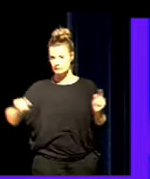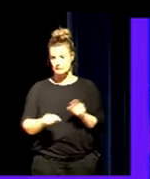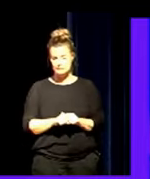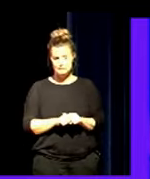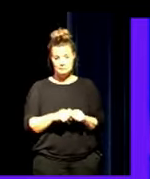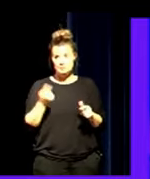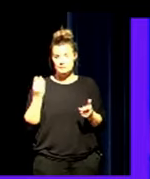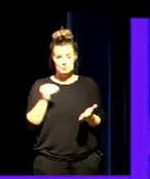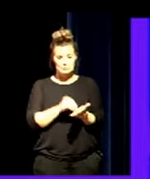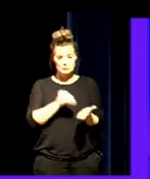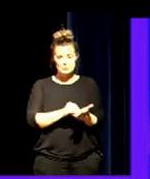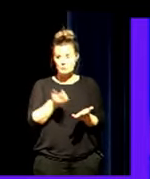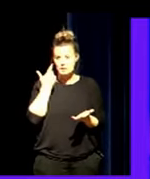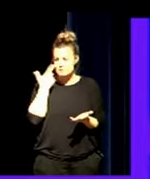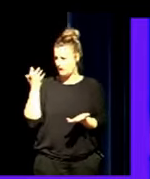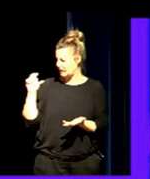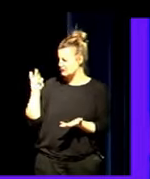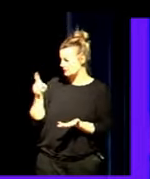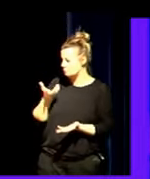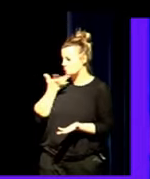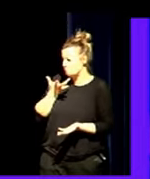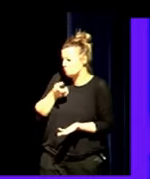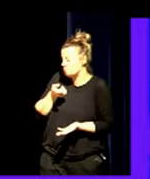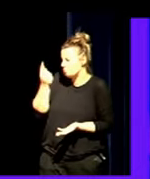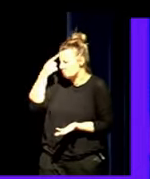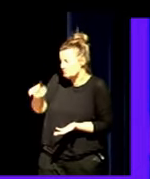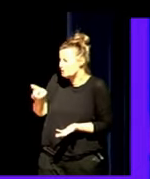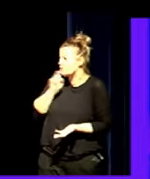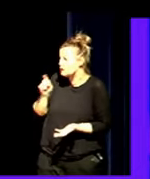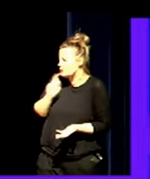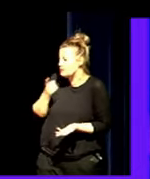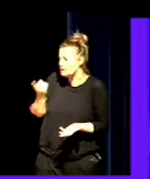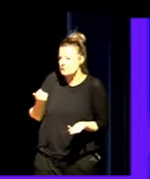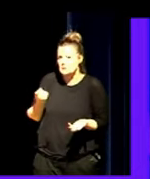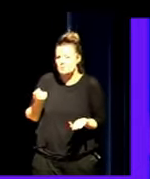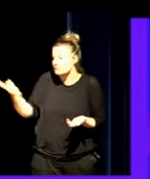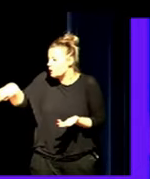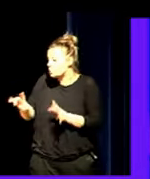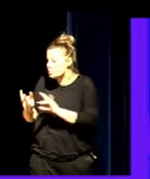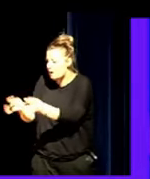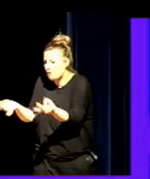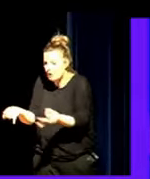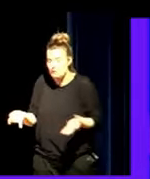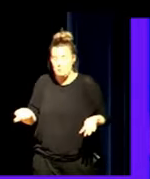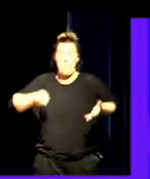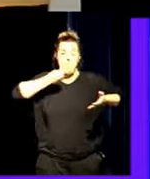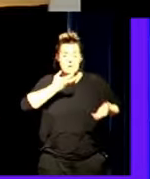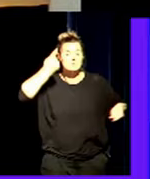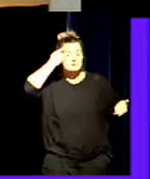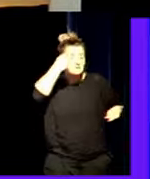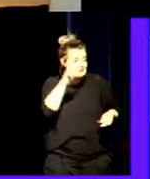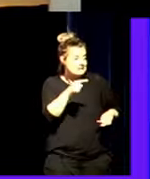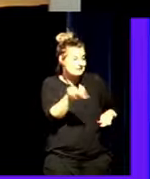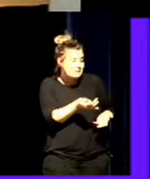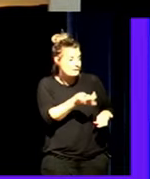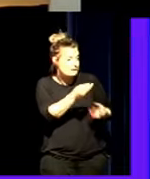askotan esaten dizate, jo, ez di, nola dakizu, adibidez, ez da, irakaz, nola dakizu, zer erabiltzen duten. Claro, esan da, bueno, jakin behar dugu zer erabiltzen duten, non